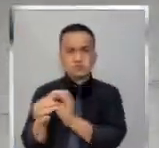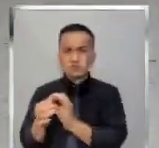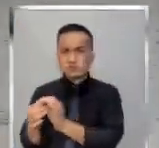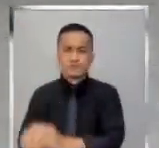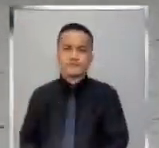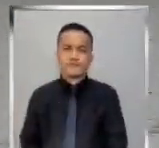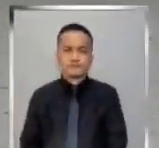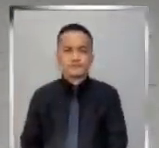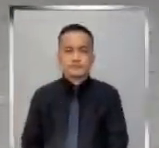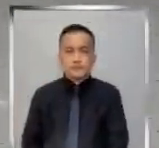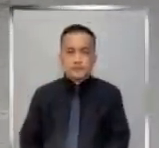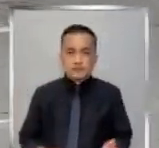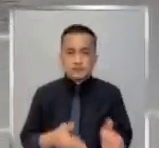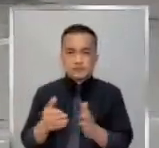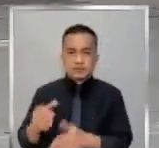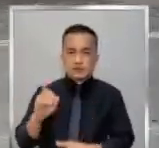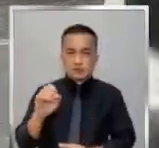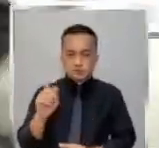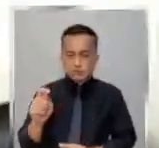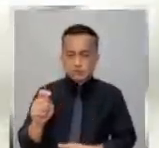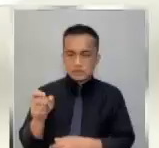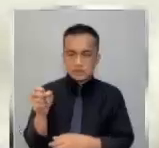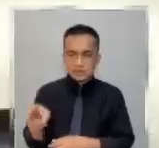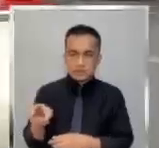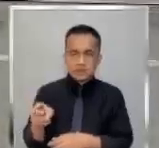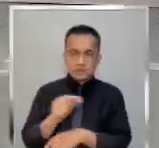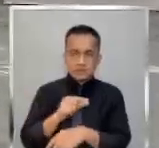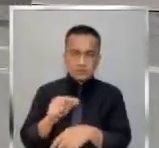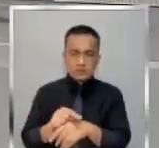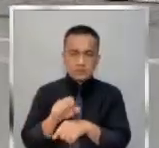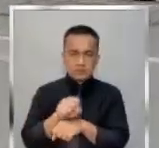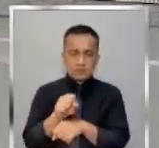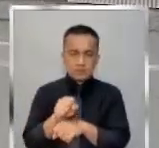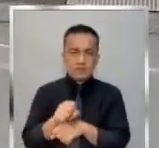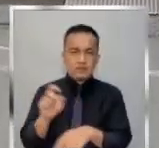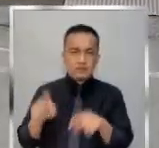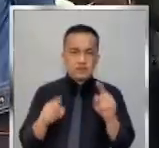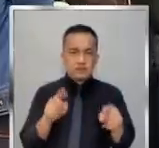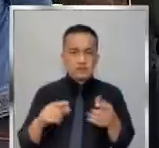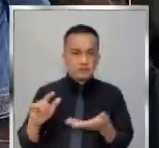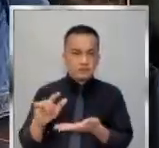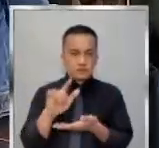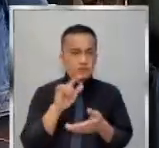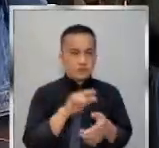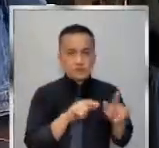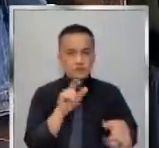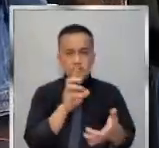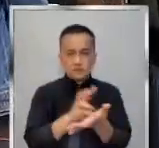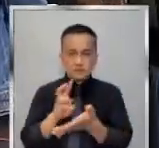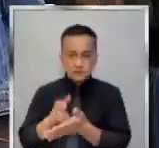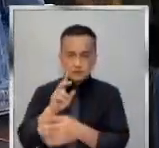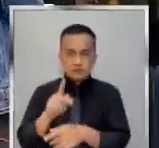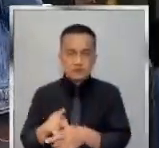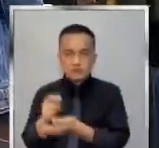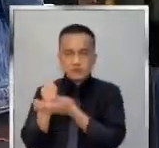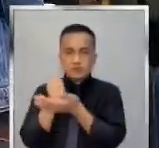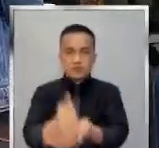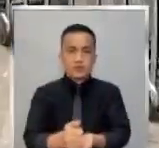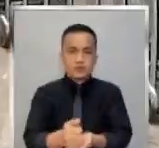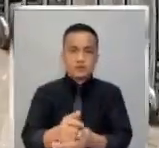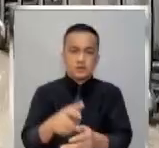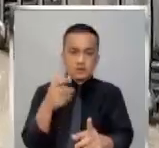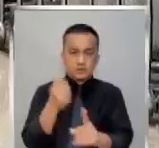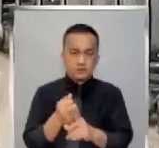Tourism, inactivate na raw ang kanilang ground tourism personnel sa iba't ibang paliparan sa buong bansa para tulungan ang mga apektadong